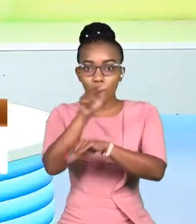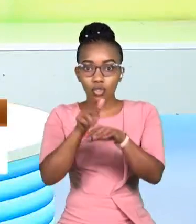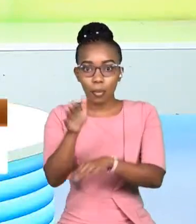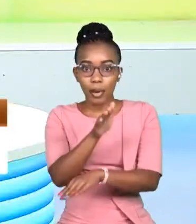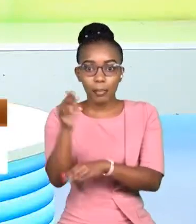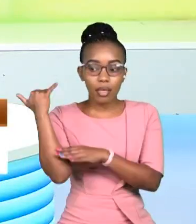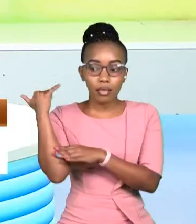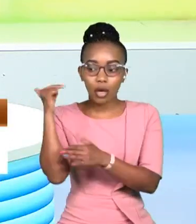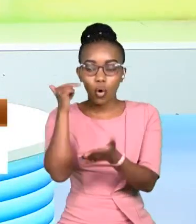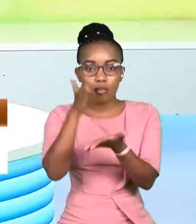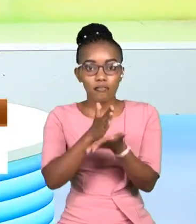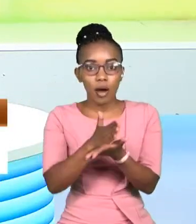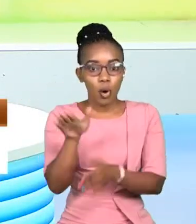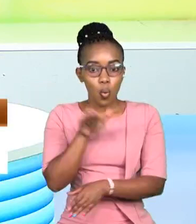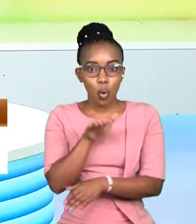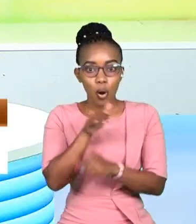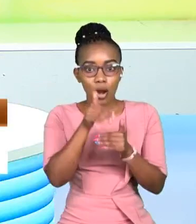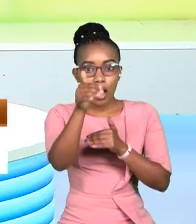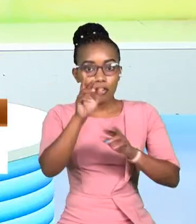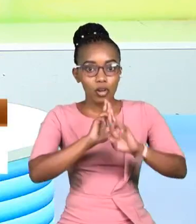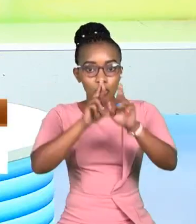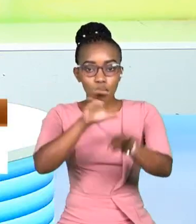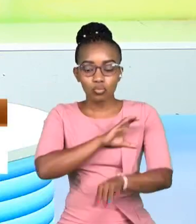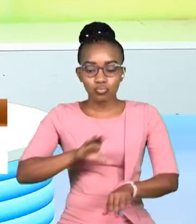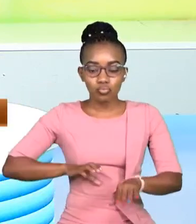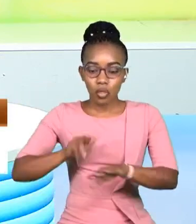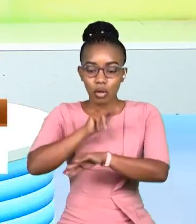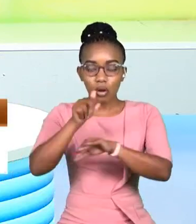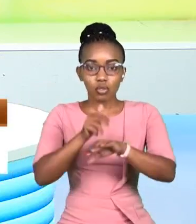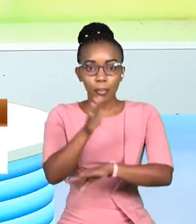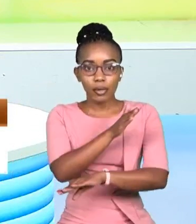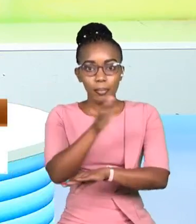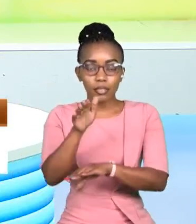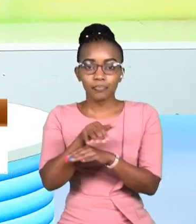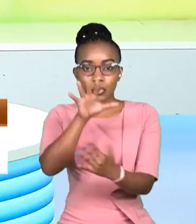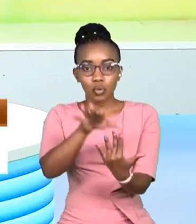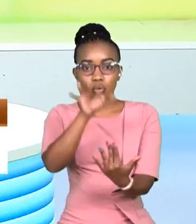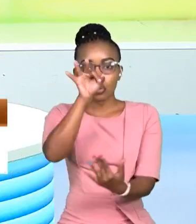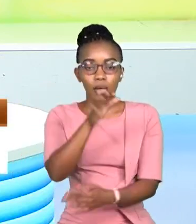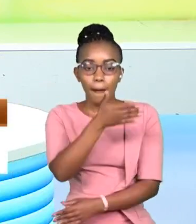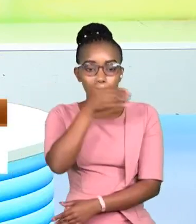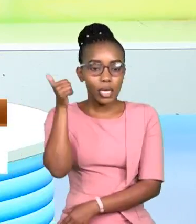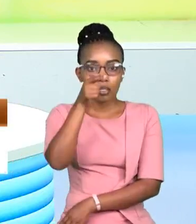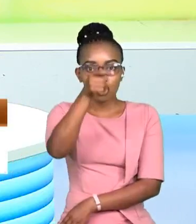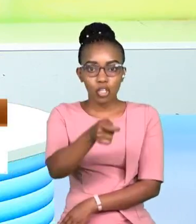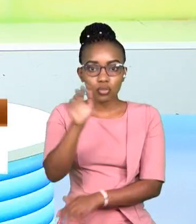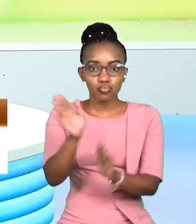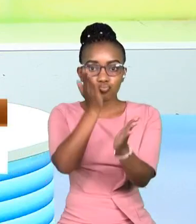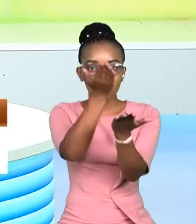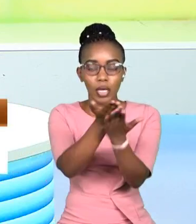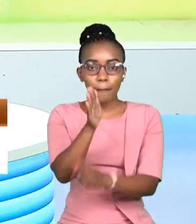jana kumuidhinisha Koome baada ya ripoti ya kamati ya bunge la kitaifa kumpendekeza kama jaji bora na kuwasilishwa